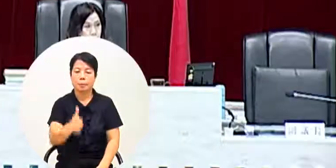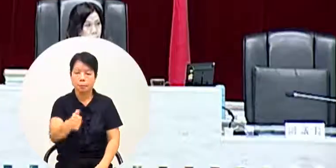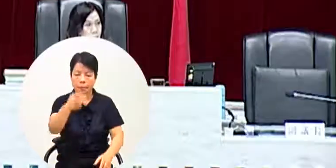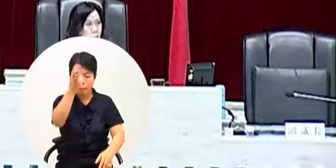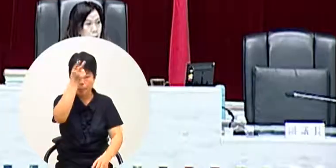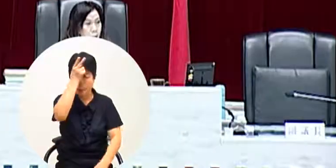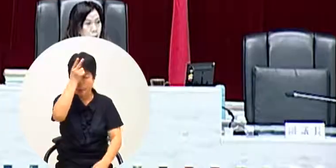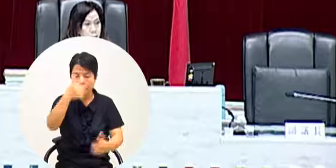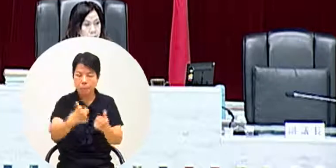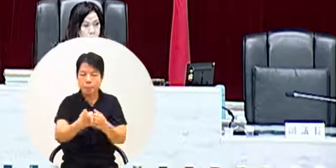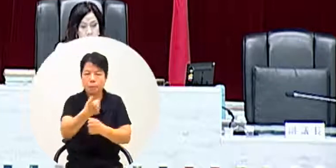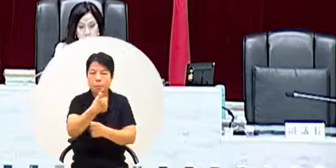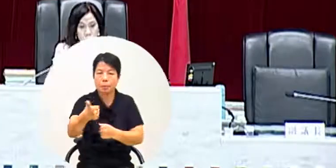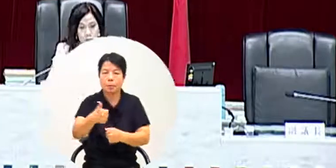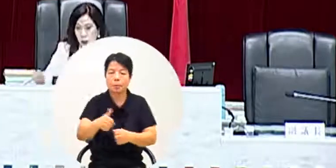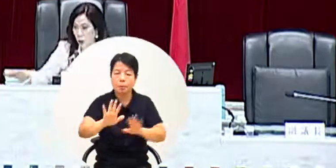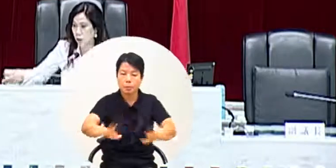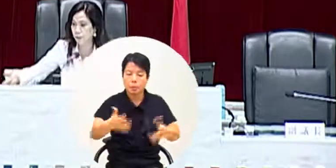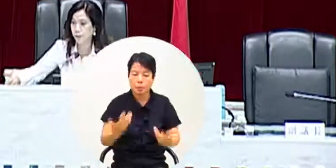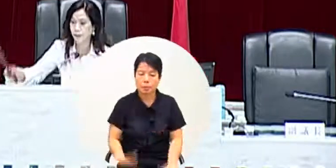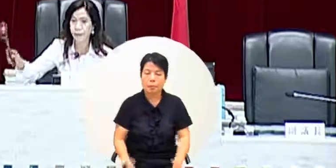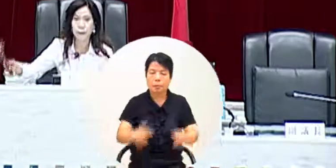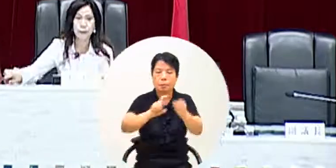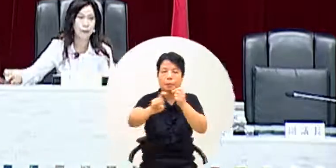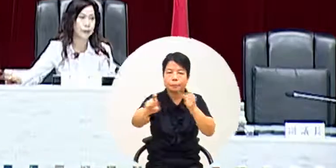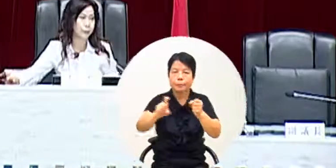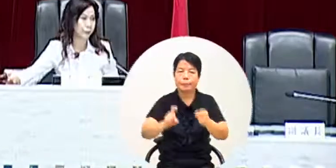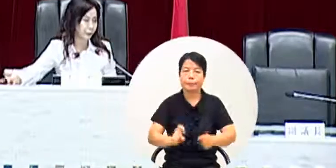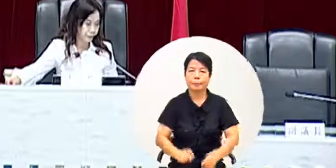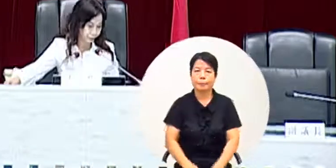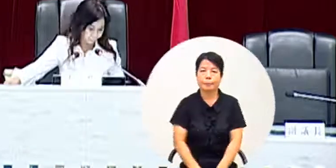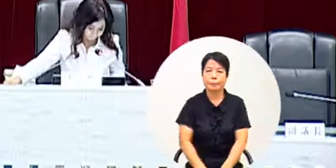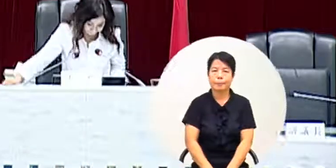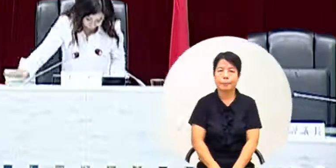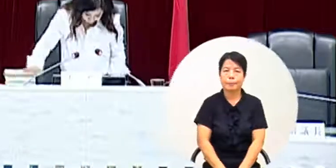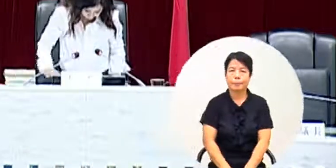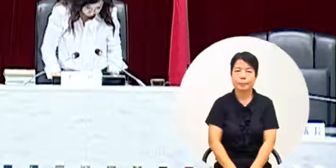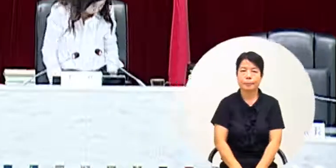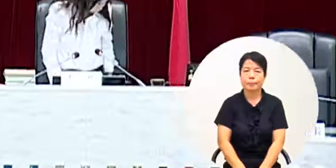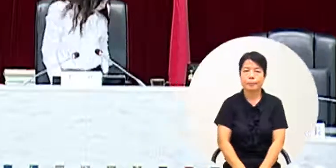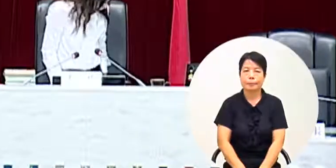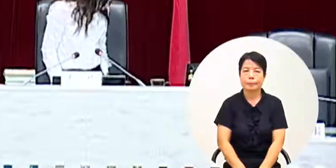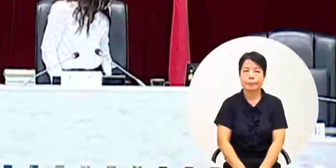彦曾议员。我们休息十分钟。